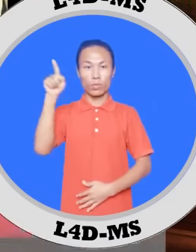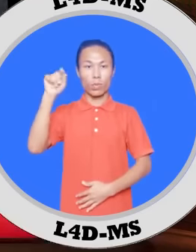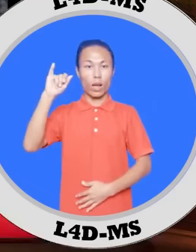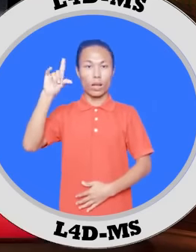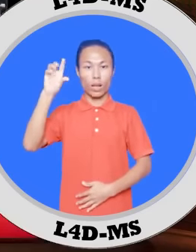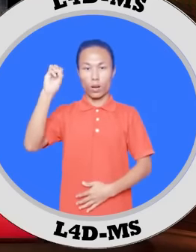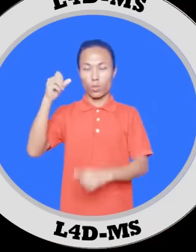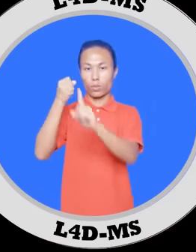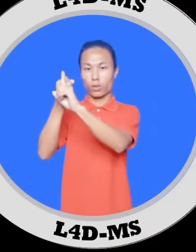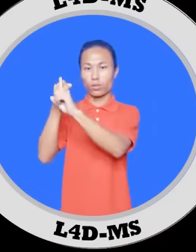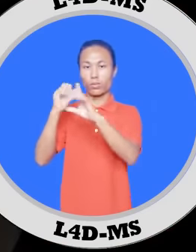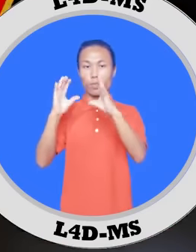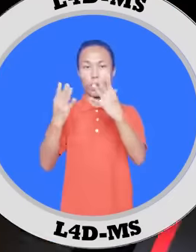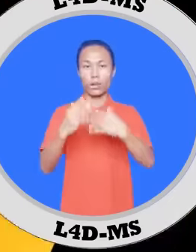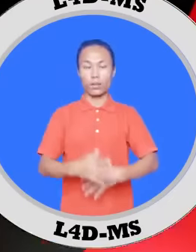တင်းပဲဖြစ်ပါတယ်ရှင်